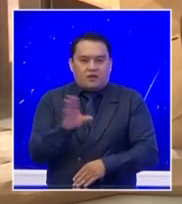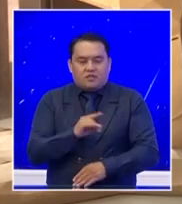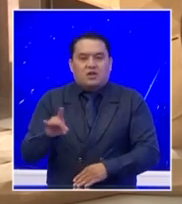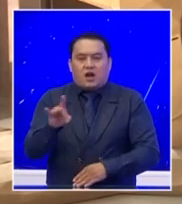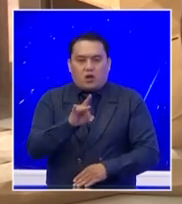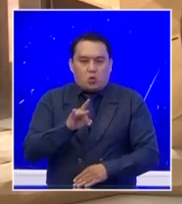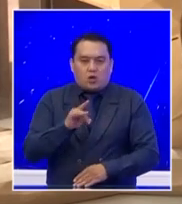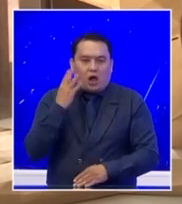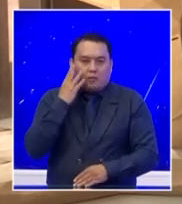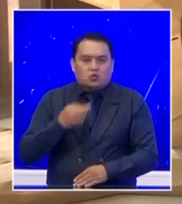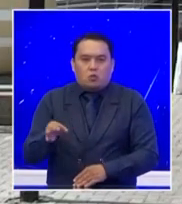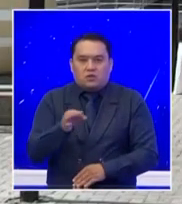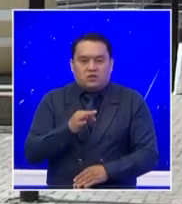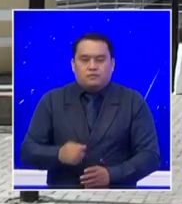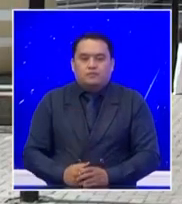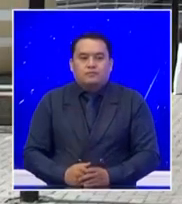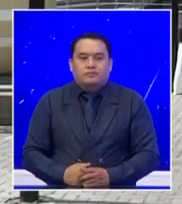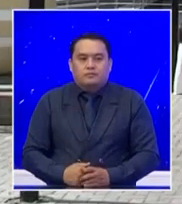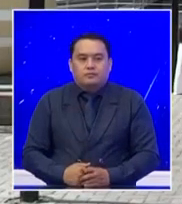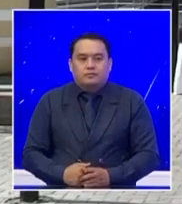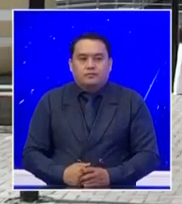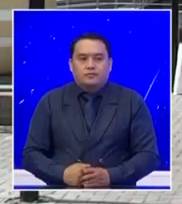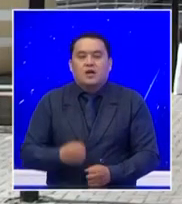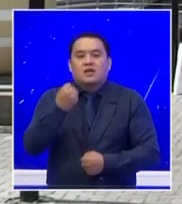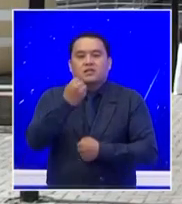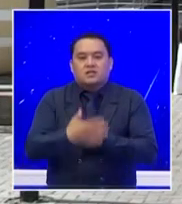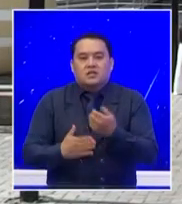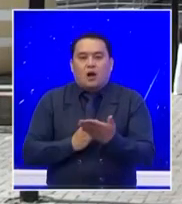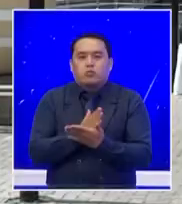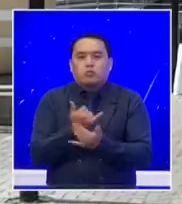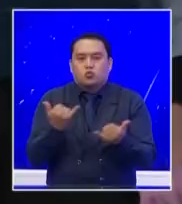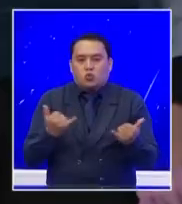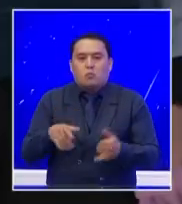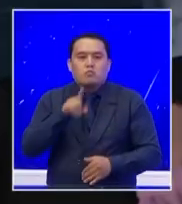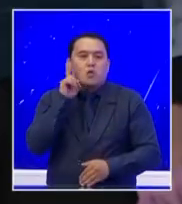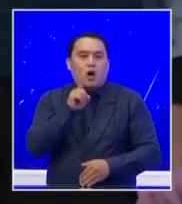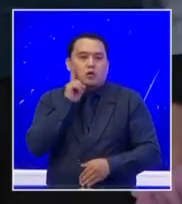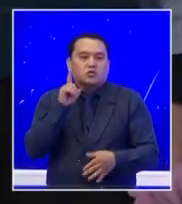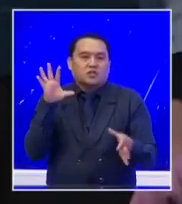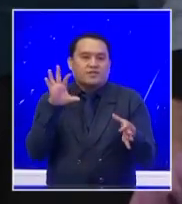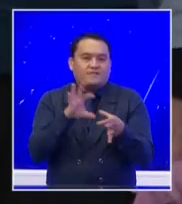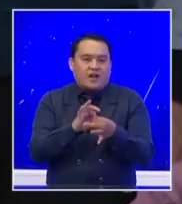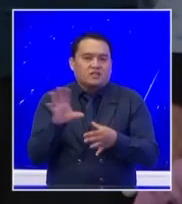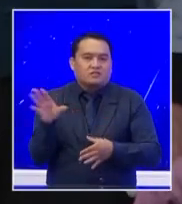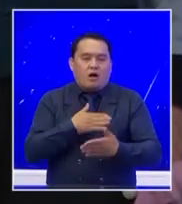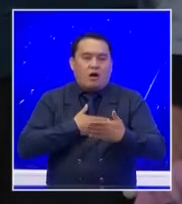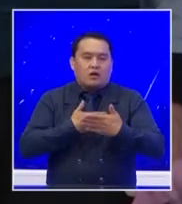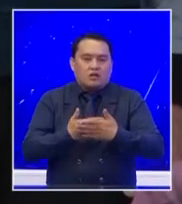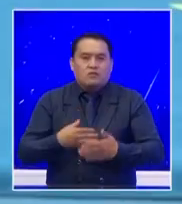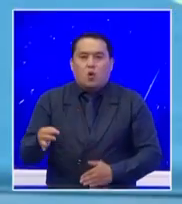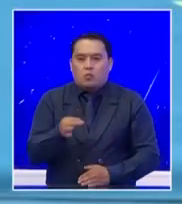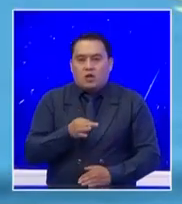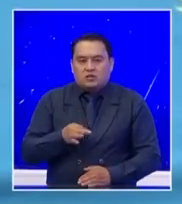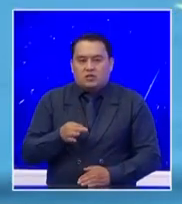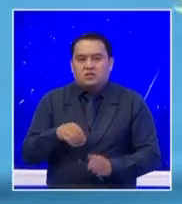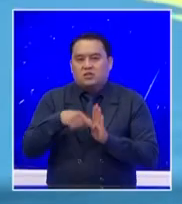районах Алматинской области. В стороне не остался и Центр обслуживания молодежи, который является связующим звеном для всей активной молодежи области. Во